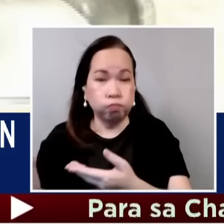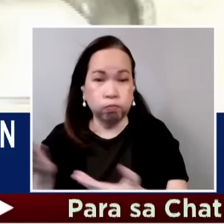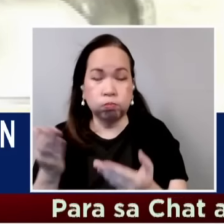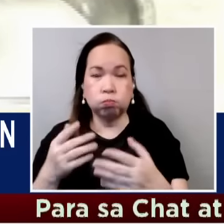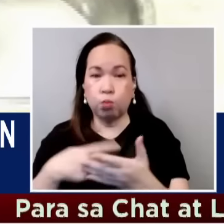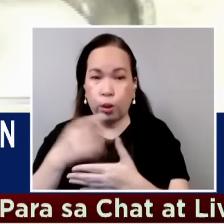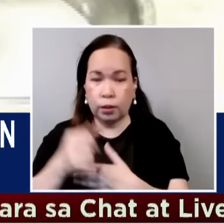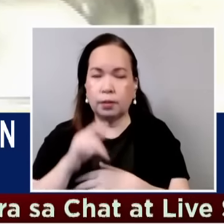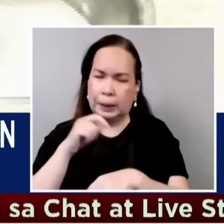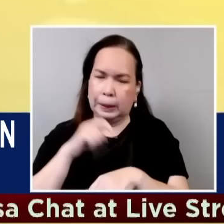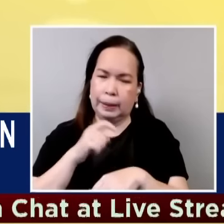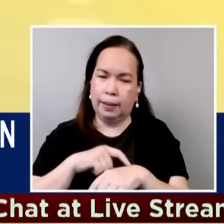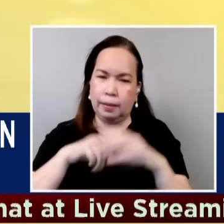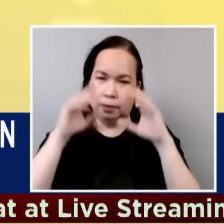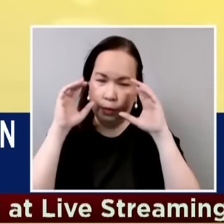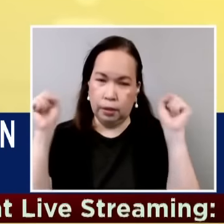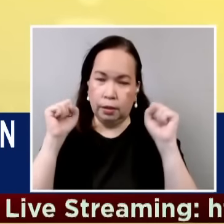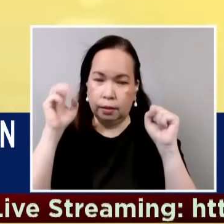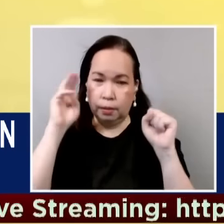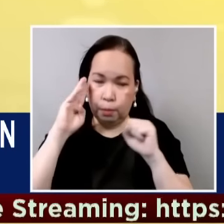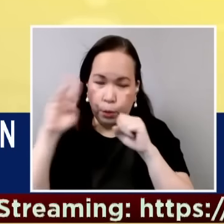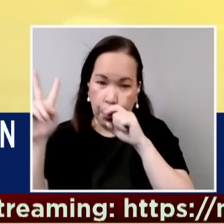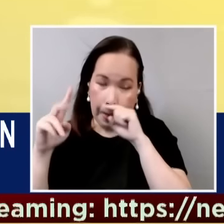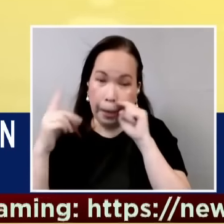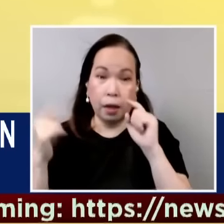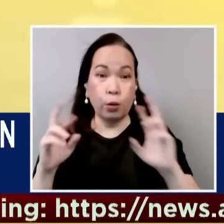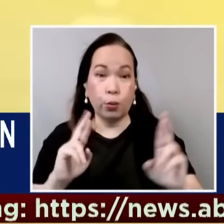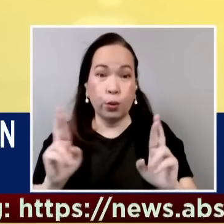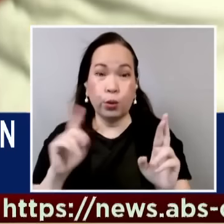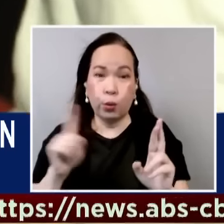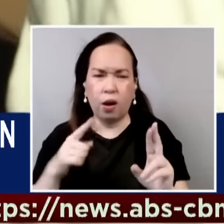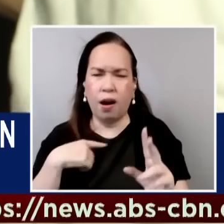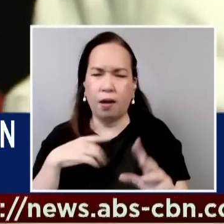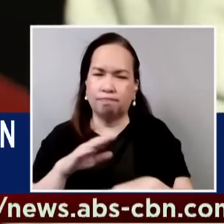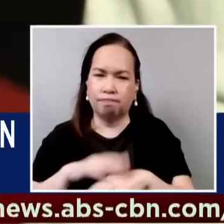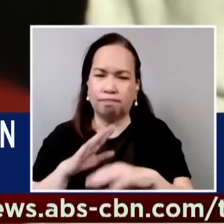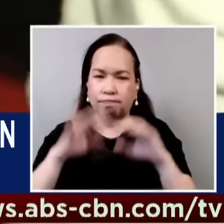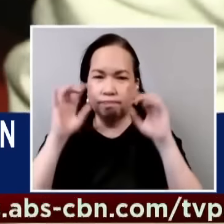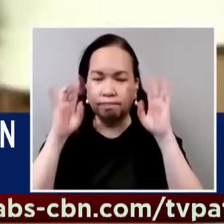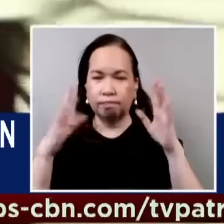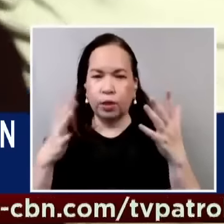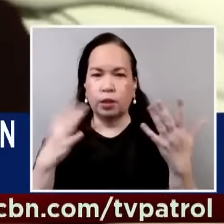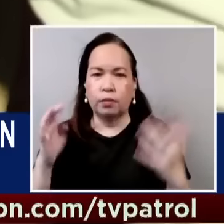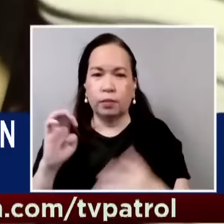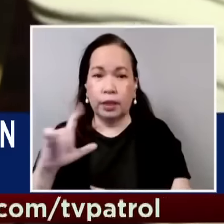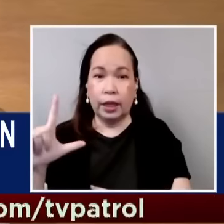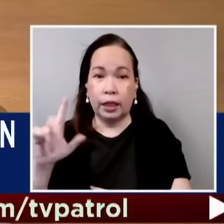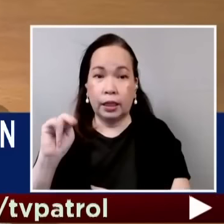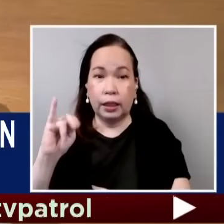kanyang administrasyon. Ito ay lalo na pinaghahandaan ang banta ng El Nino.